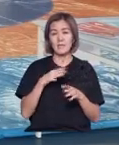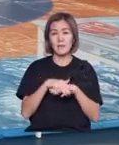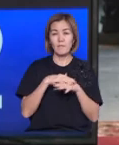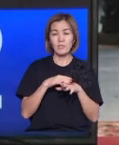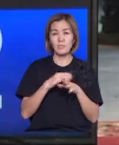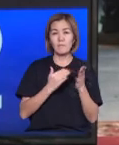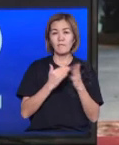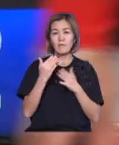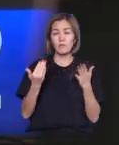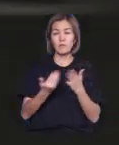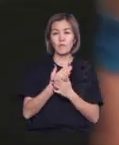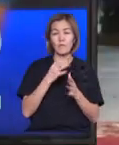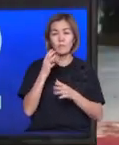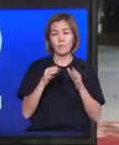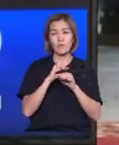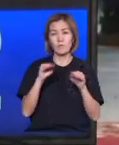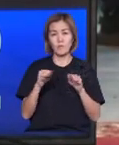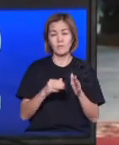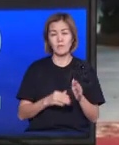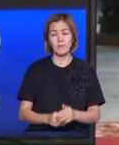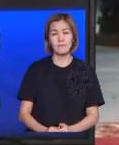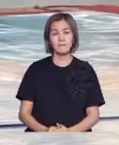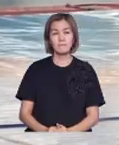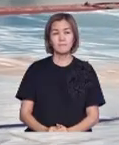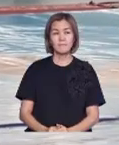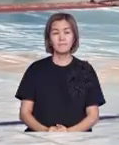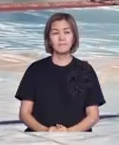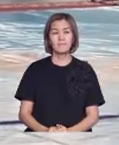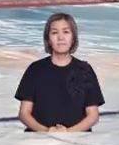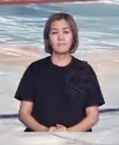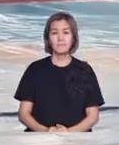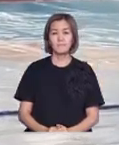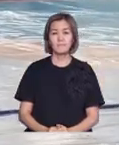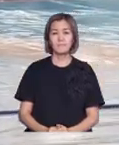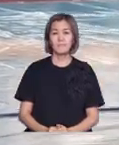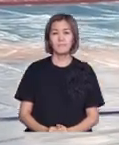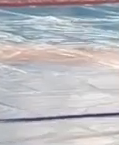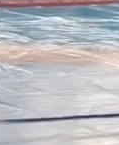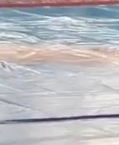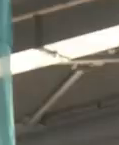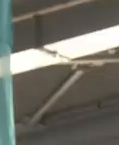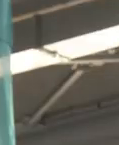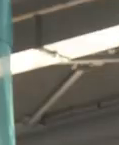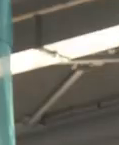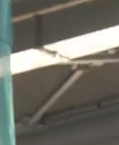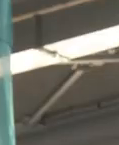соревнований вырастут вновь до международного уровня. Эмиль Курбанов, Айган Махумбай, Бекжан Кенжибай, телерадиоканал Жетісу, Талгарский район.